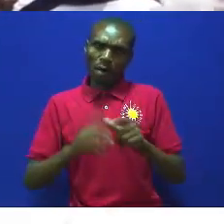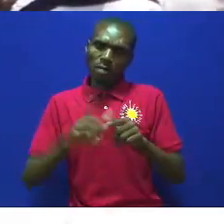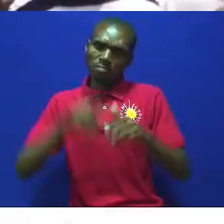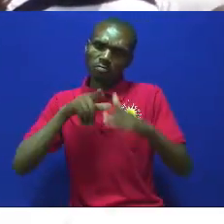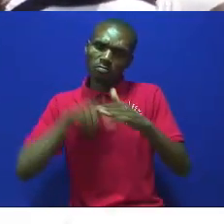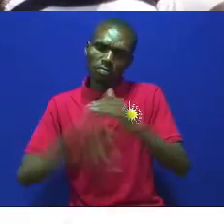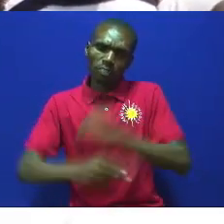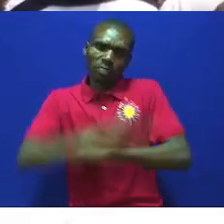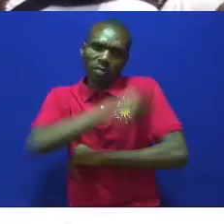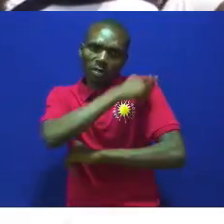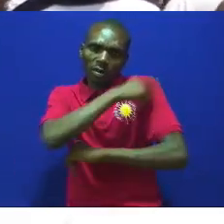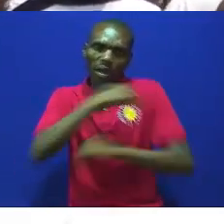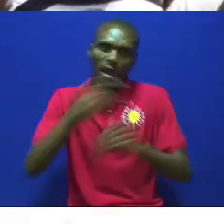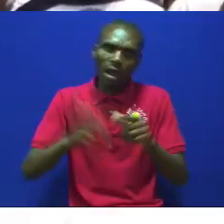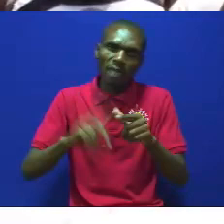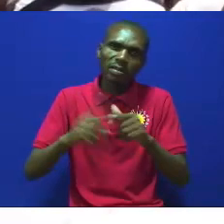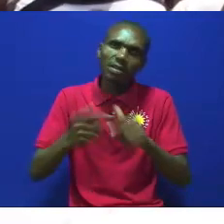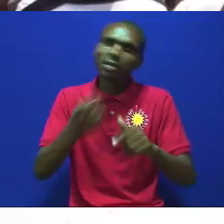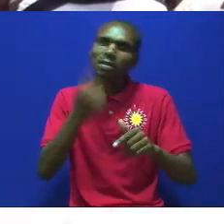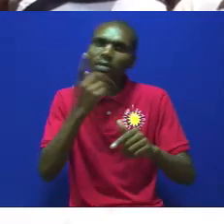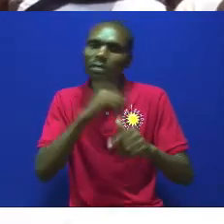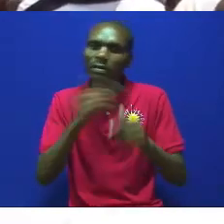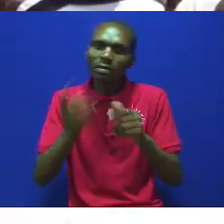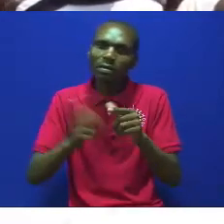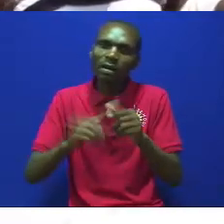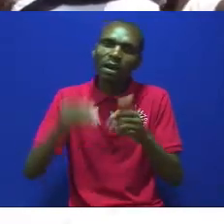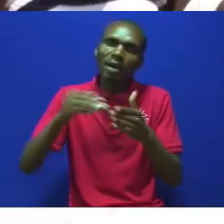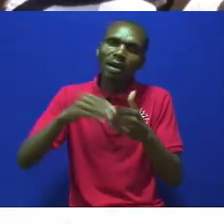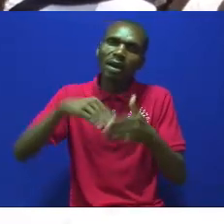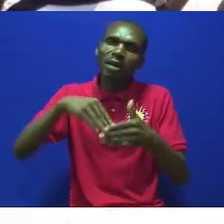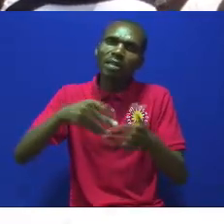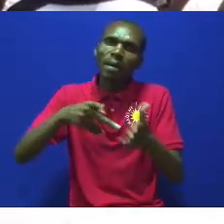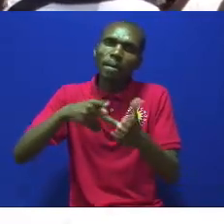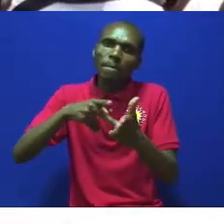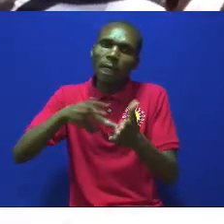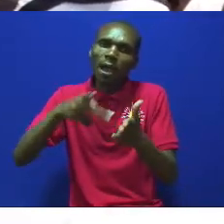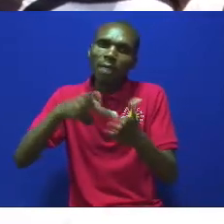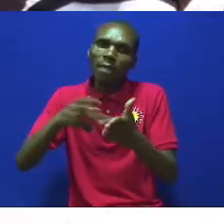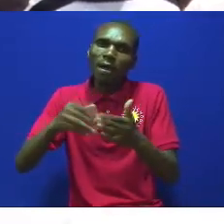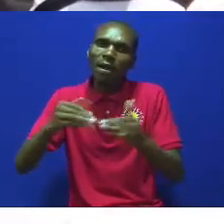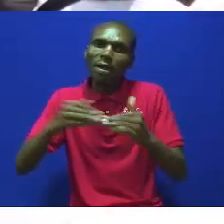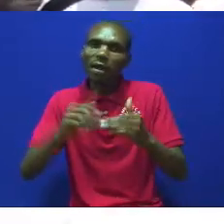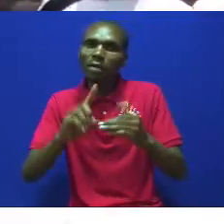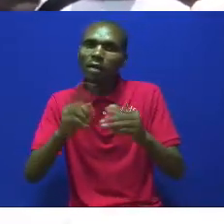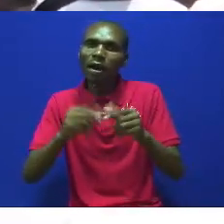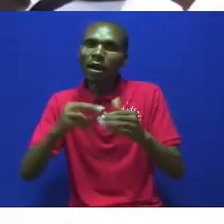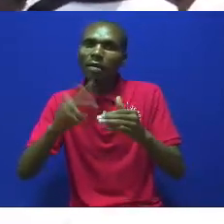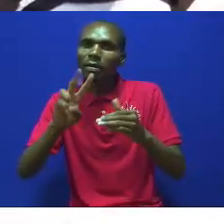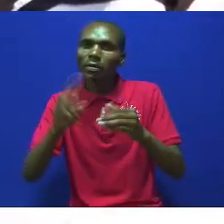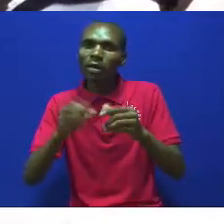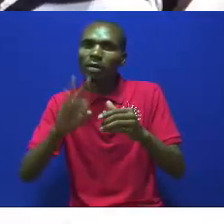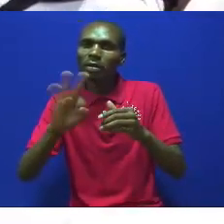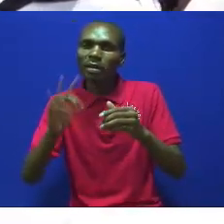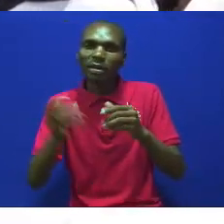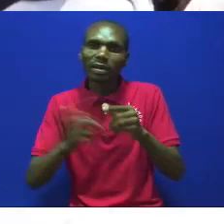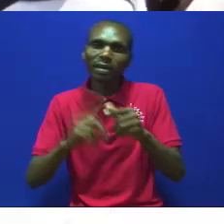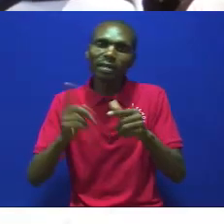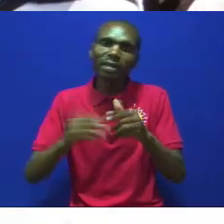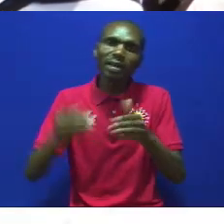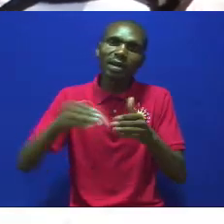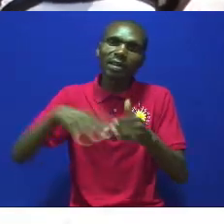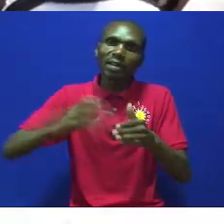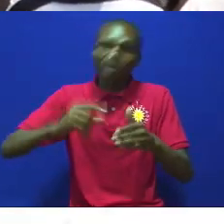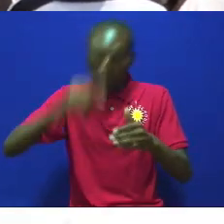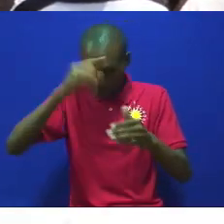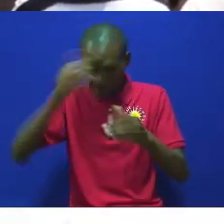hospitali, atibiwe, na ile malipo katika level 1, level 2, level 3, vile county